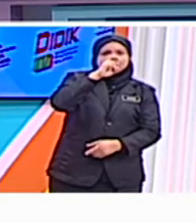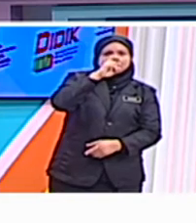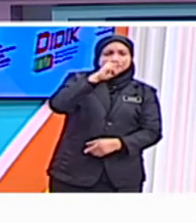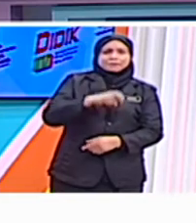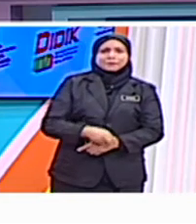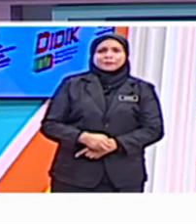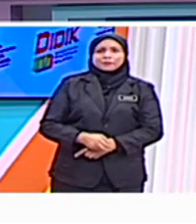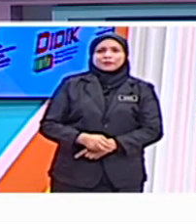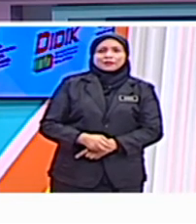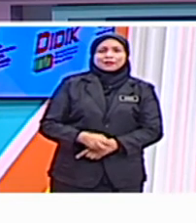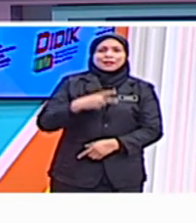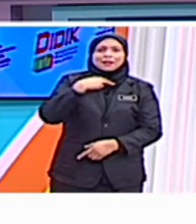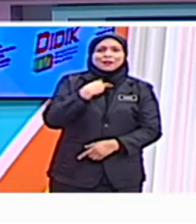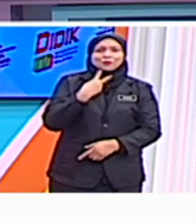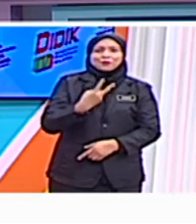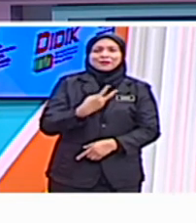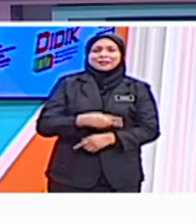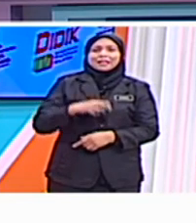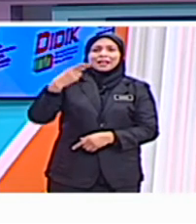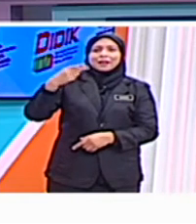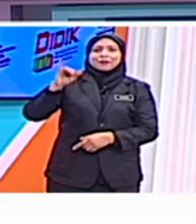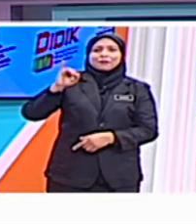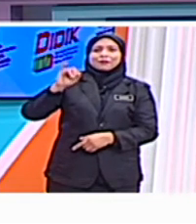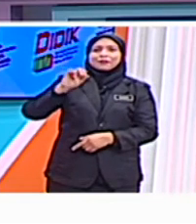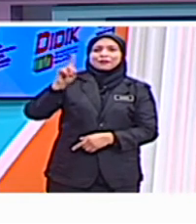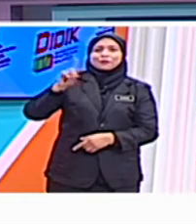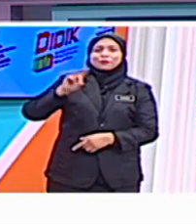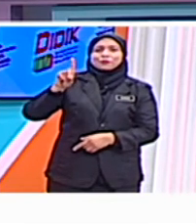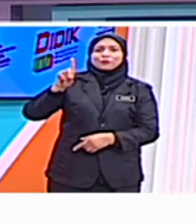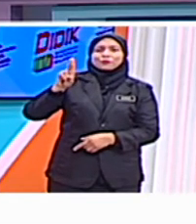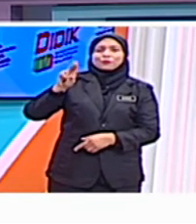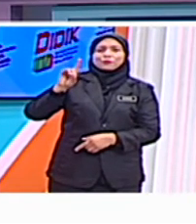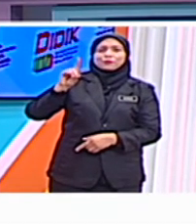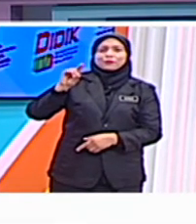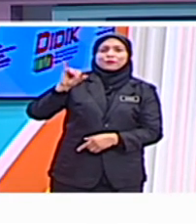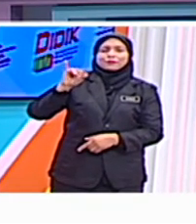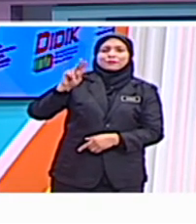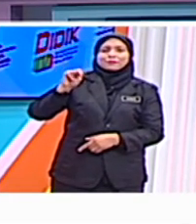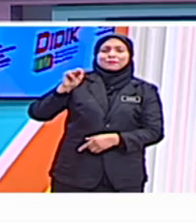Hafizuddin. Badan sado mesti suara pun sado ni. Hafizuddin? Hafizuddin?